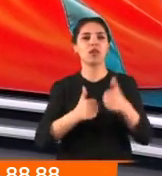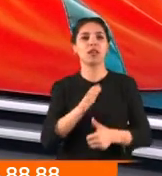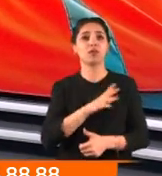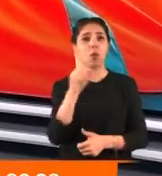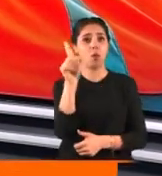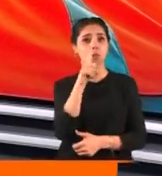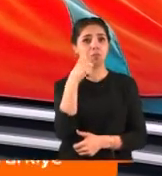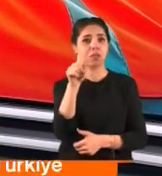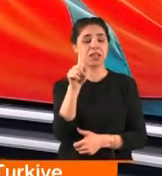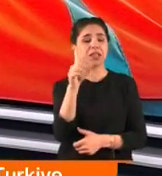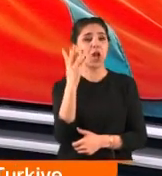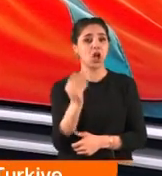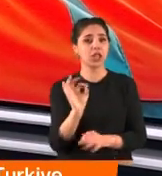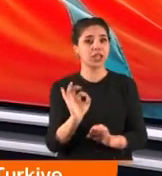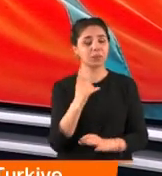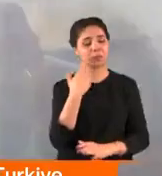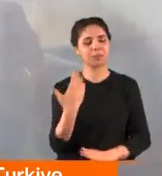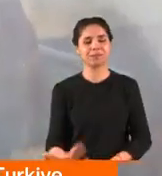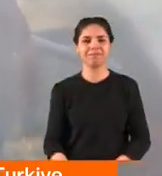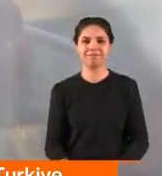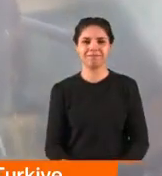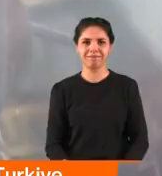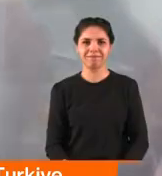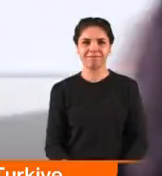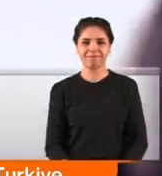10 bin liraya kadar çıktı.